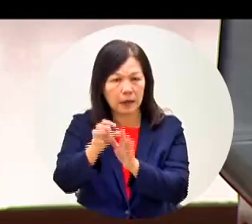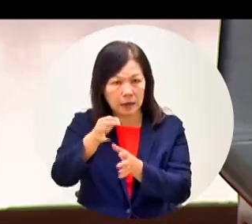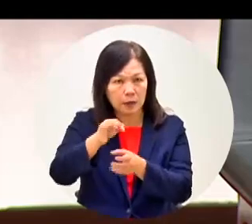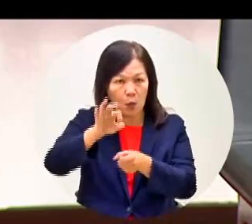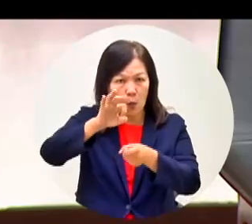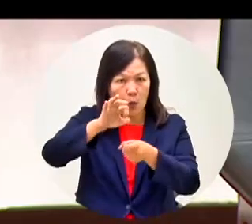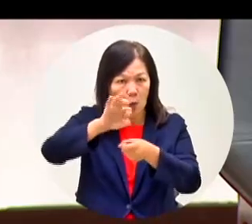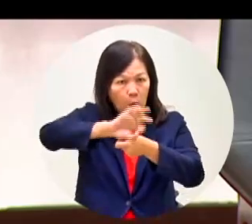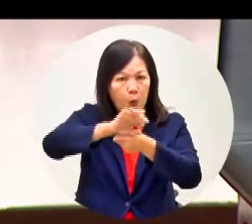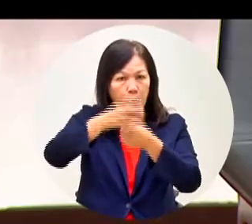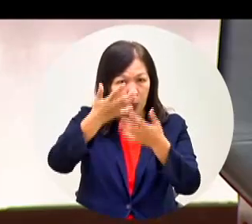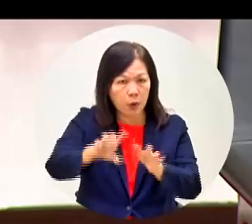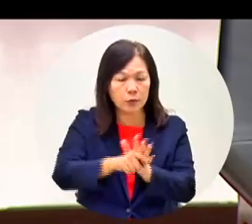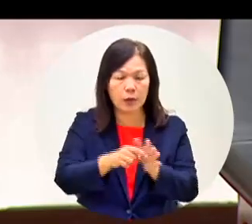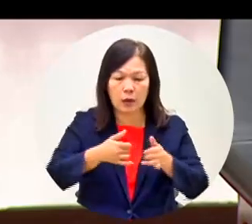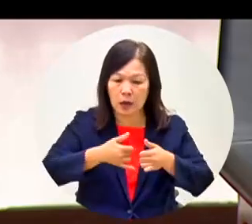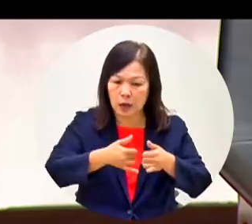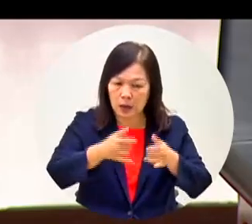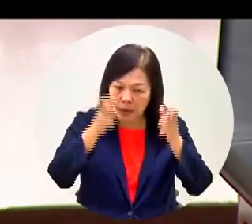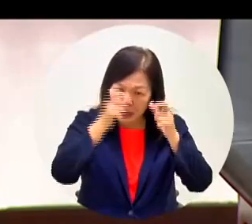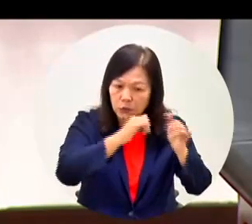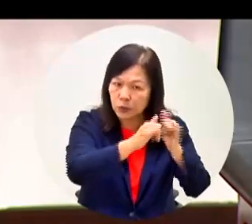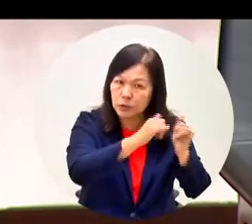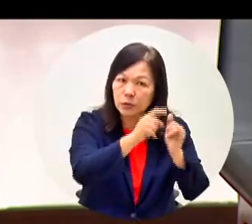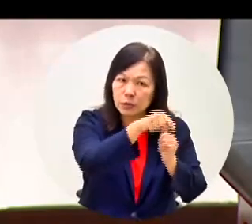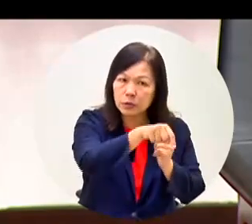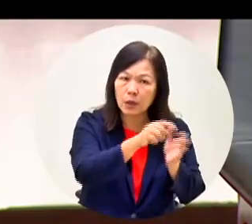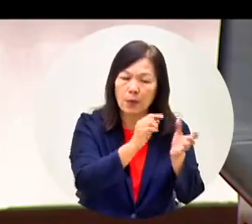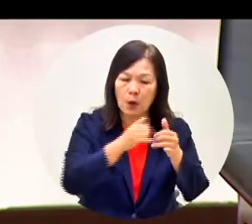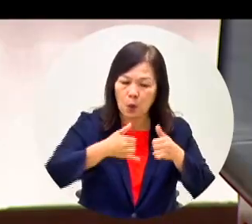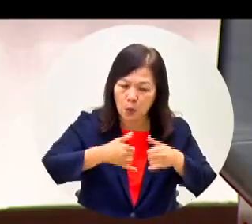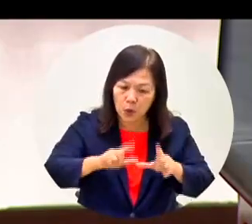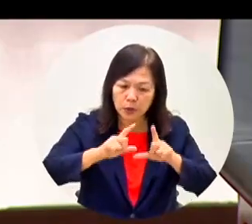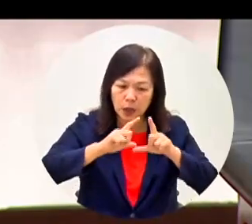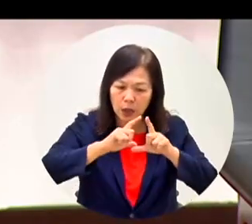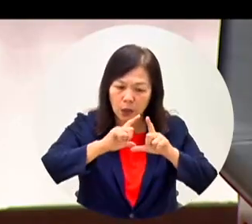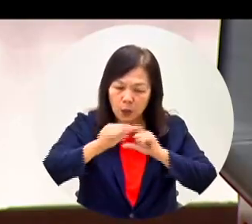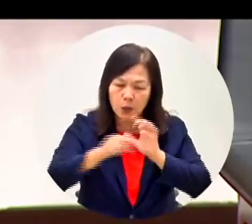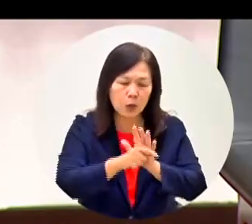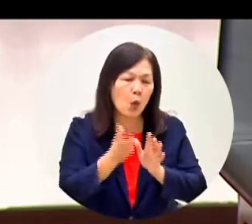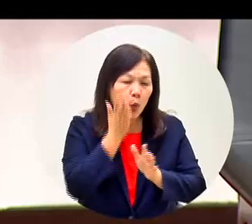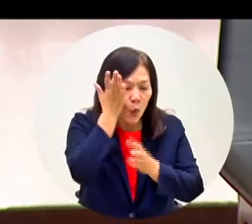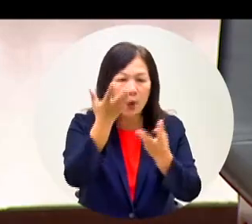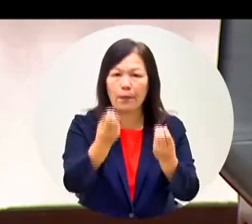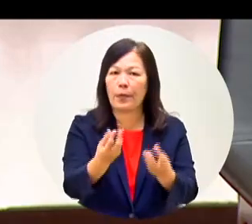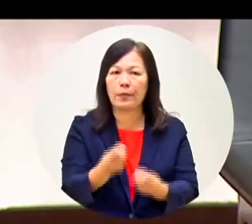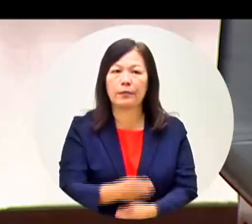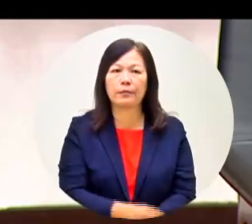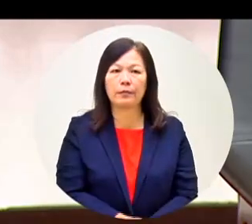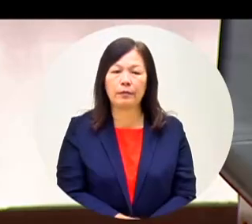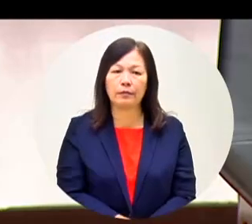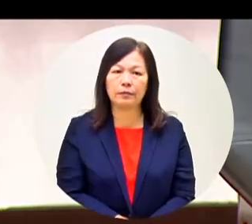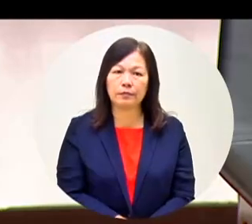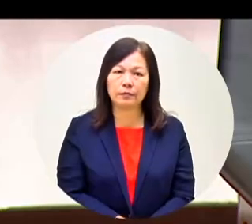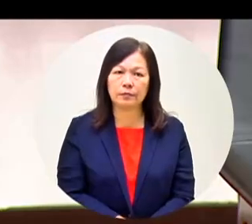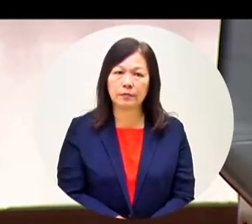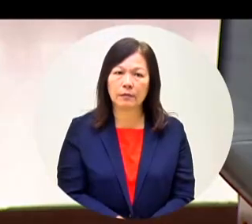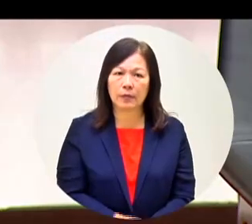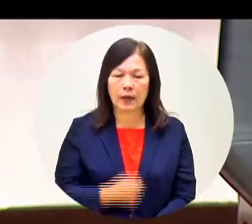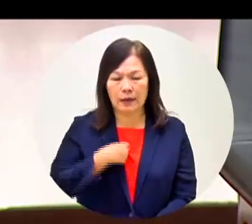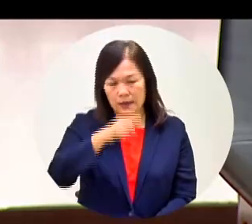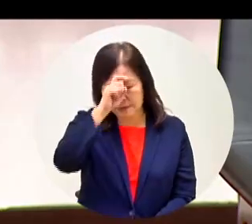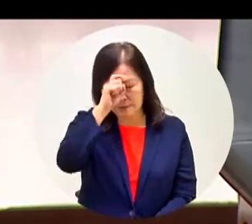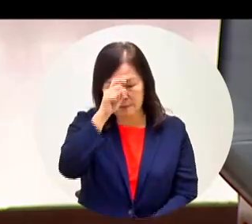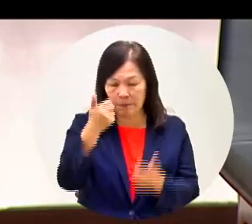民就是没有一条安全回家的路。所以我也希望会后是不是能够在一周内请副